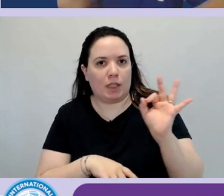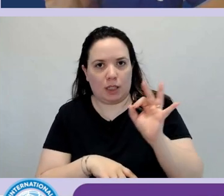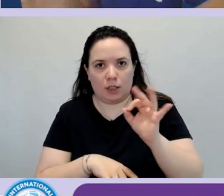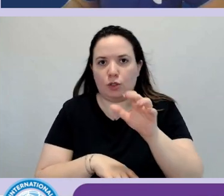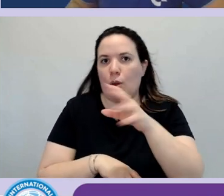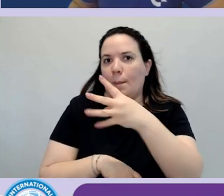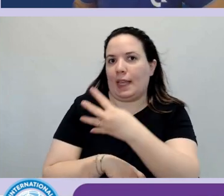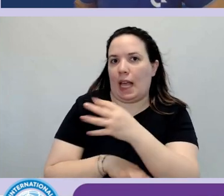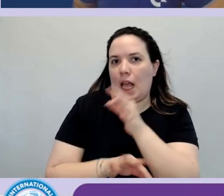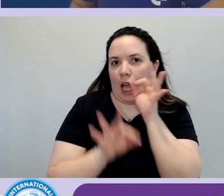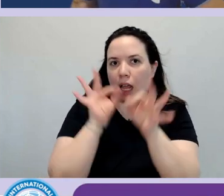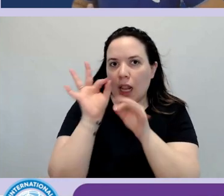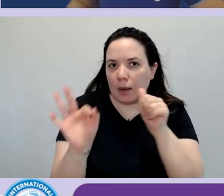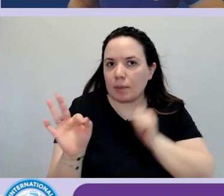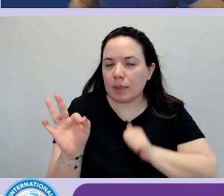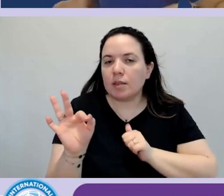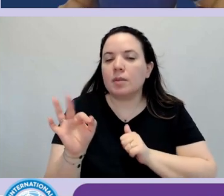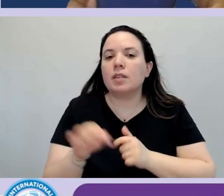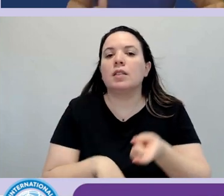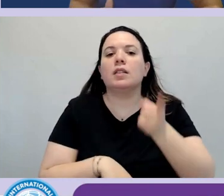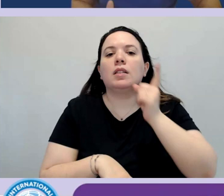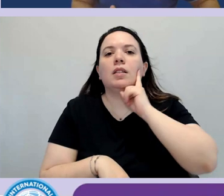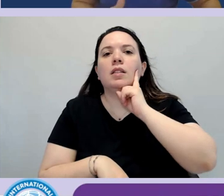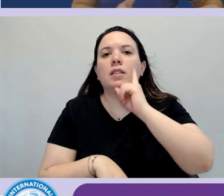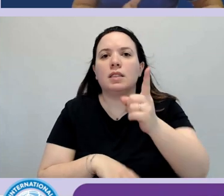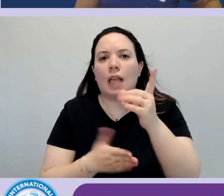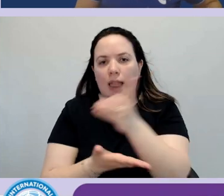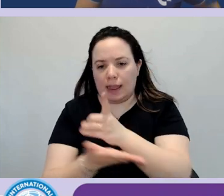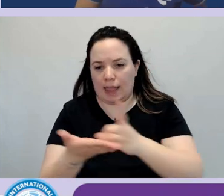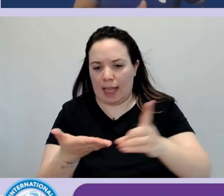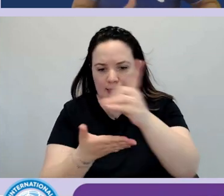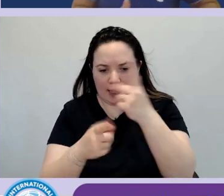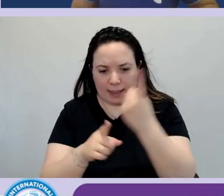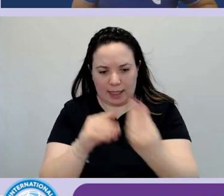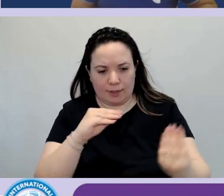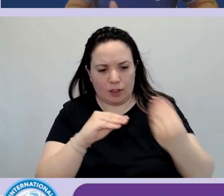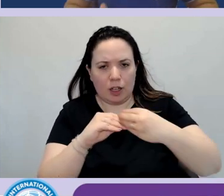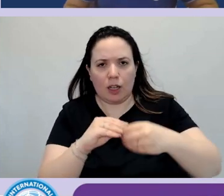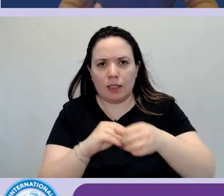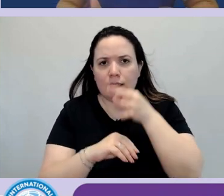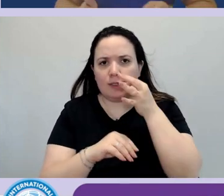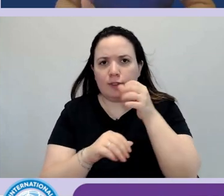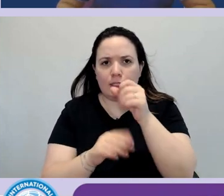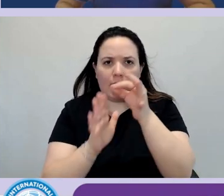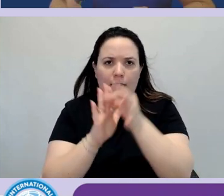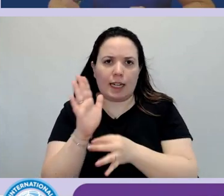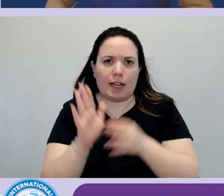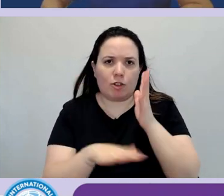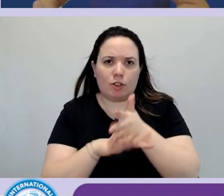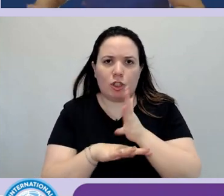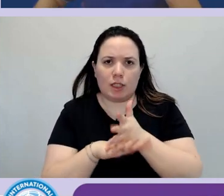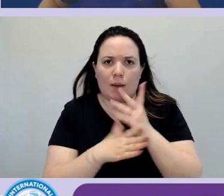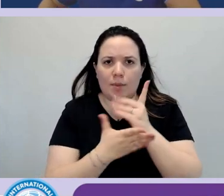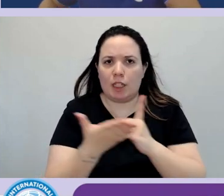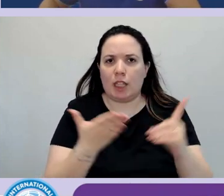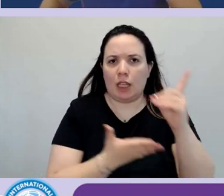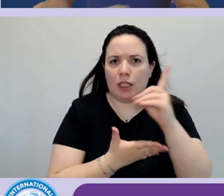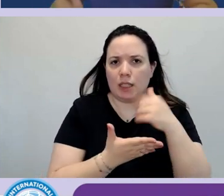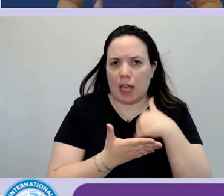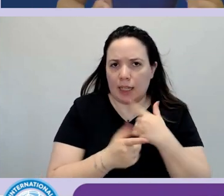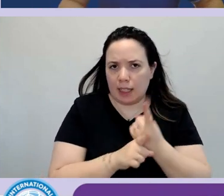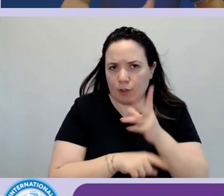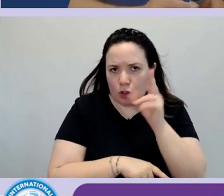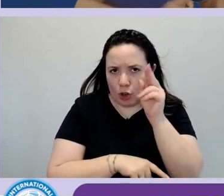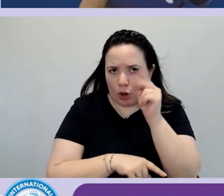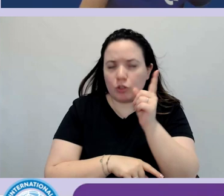Fabrizio e Michela lì è se devo implementare un design devo conoscere le regole di accessibilità applicabili al design